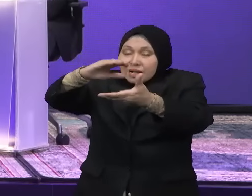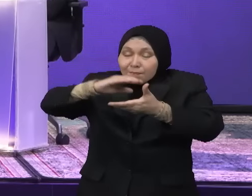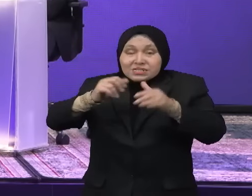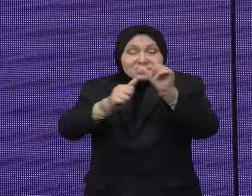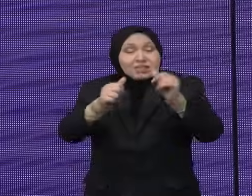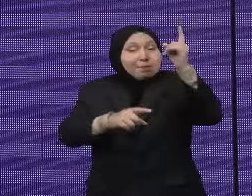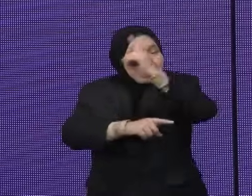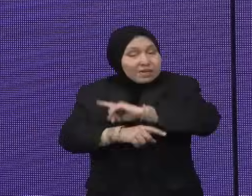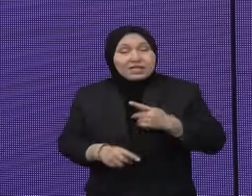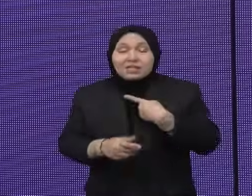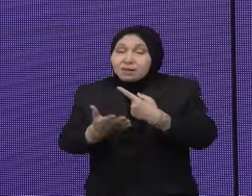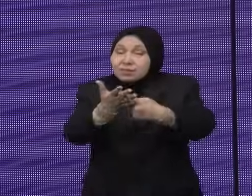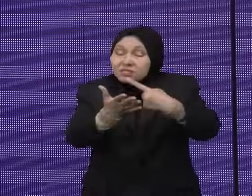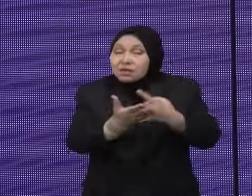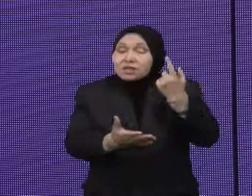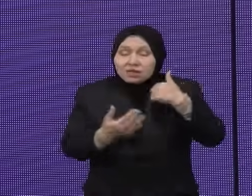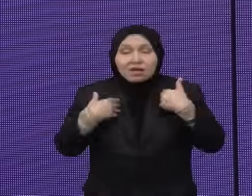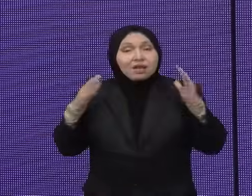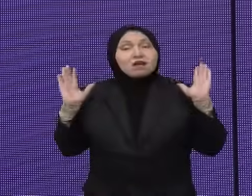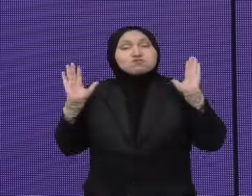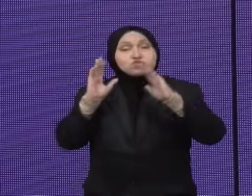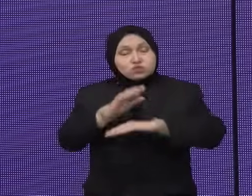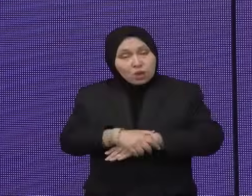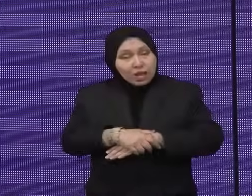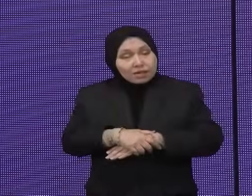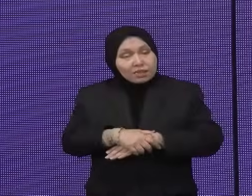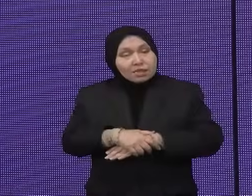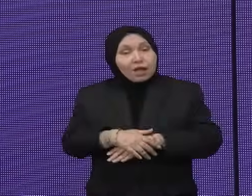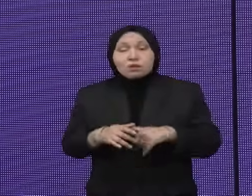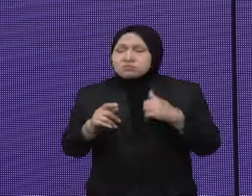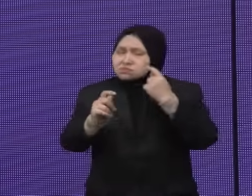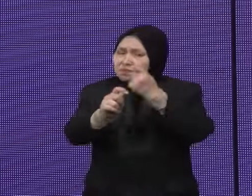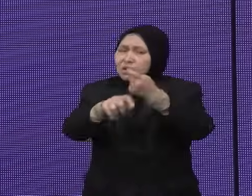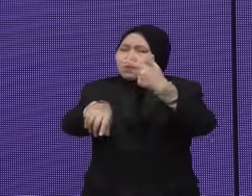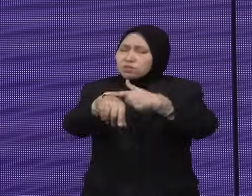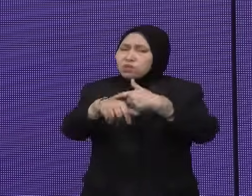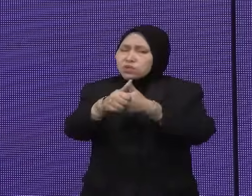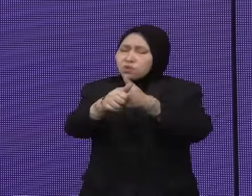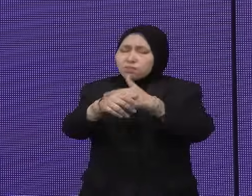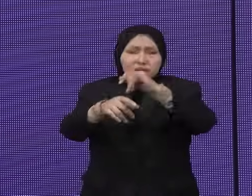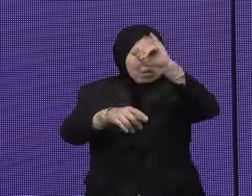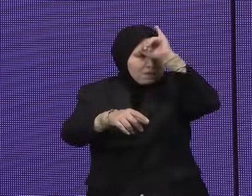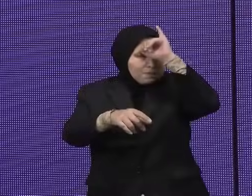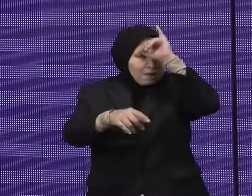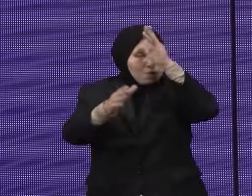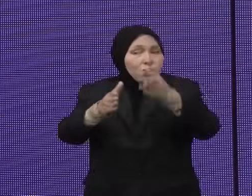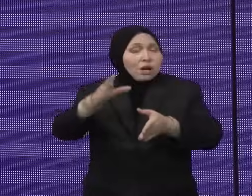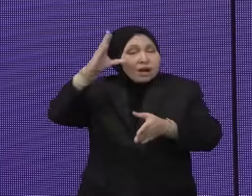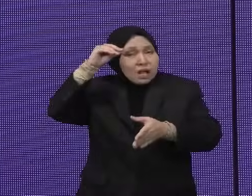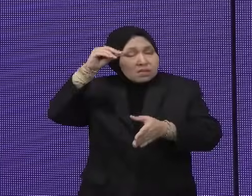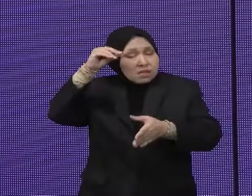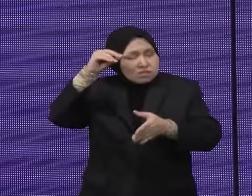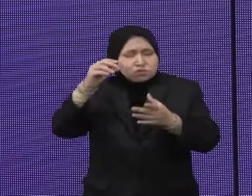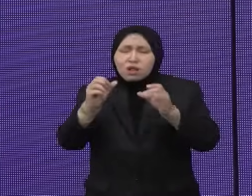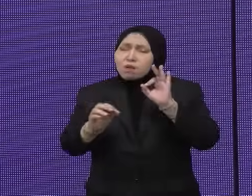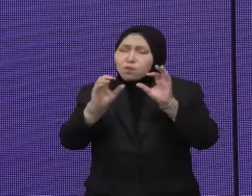hari yang kita bincang sebentar tadi adalah solat. Solat pada waktunya, ikut pada imam, orang lelaki sedapat